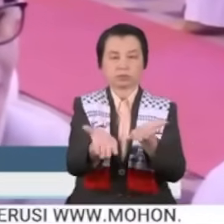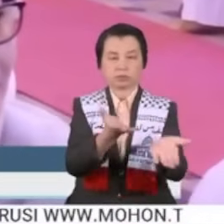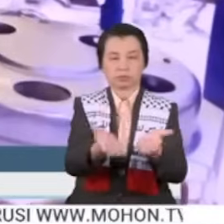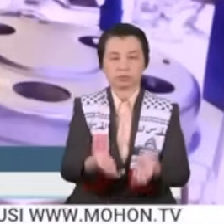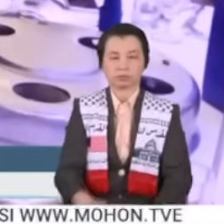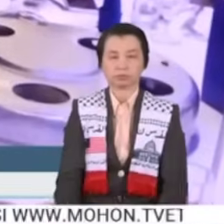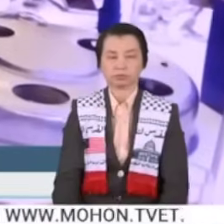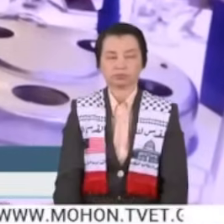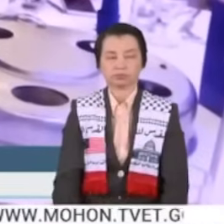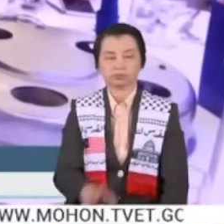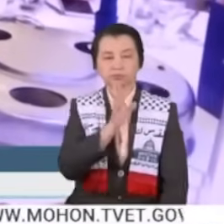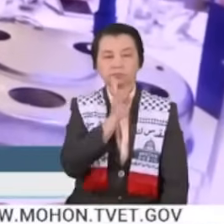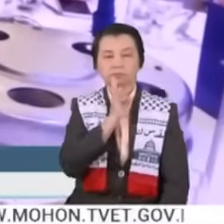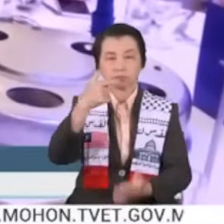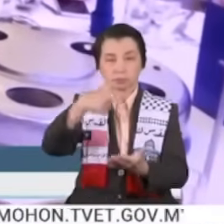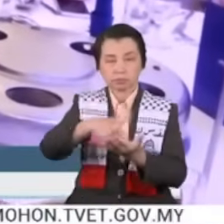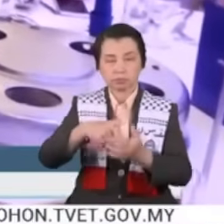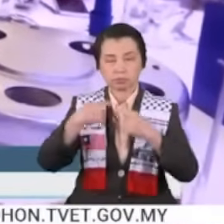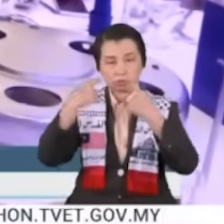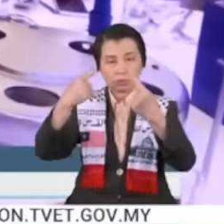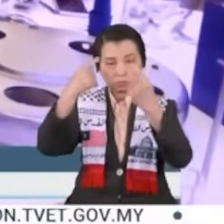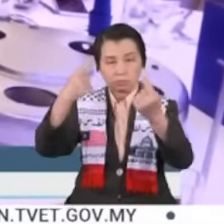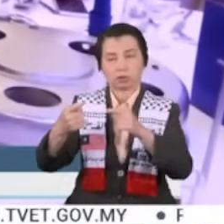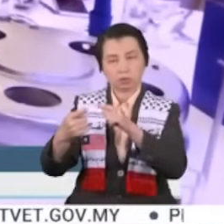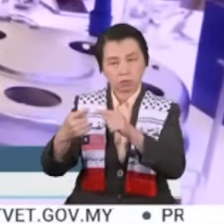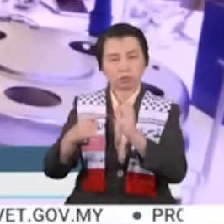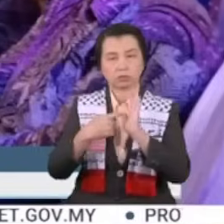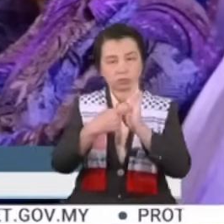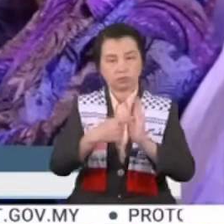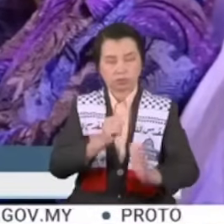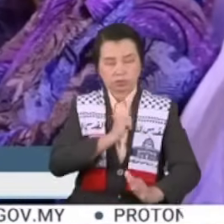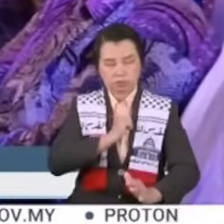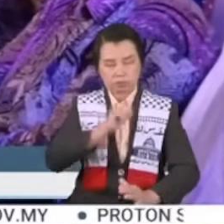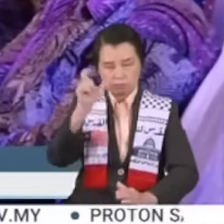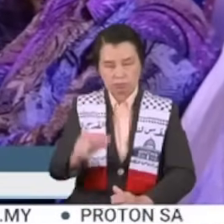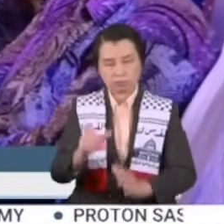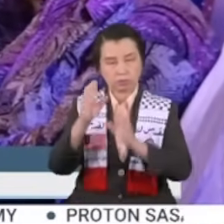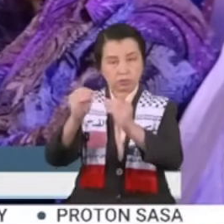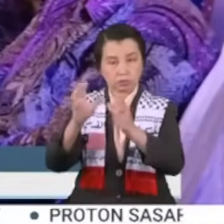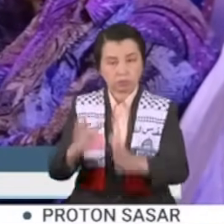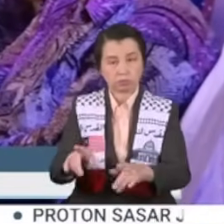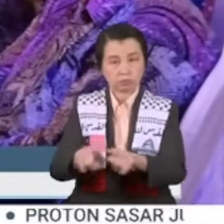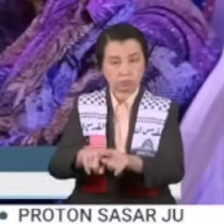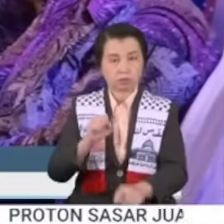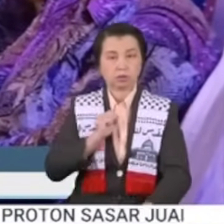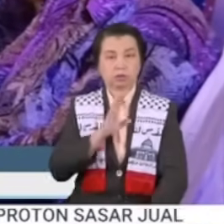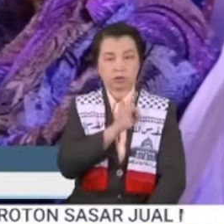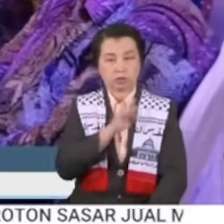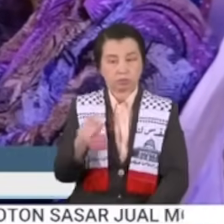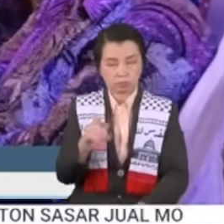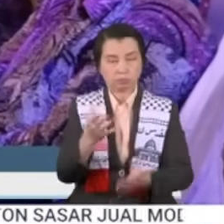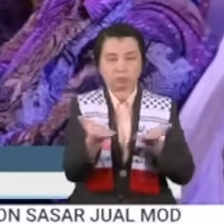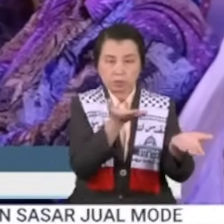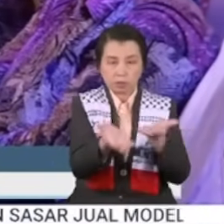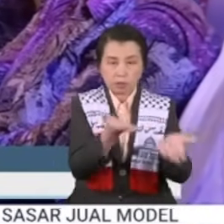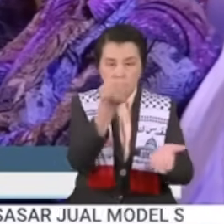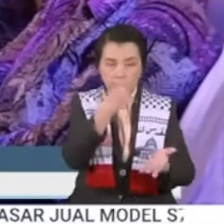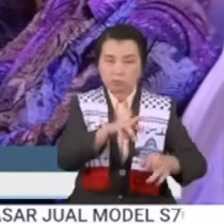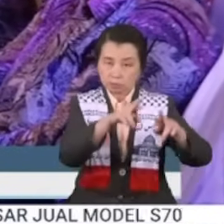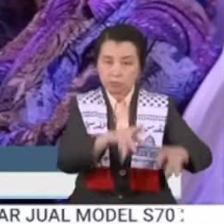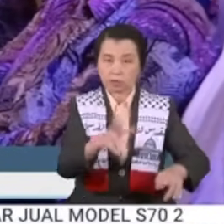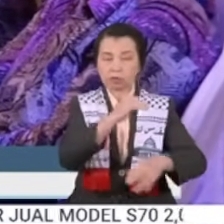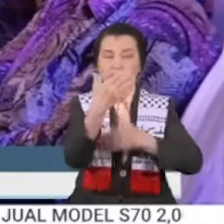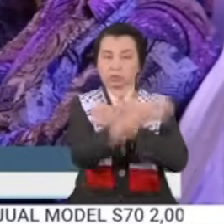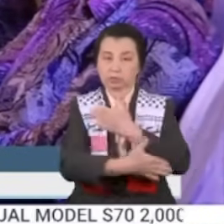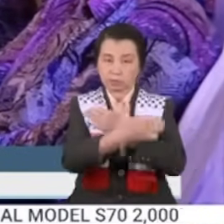perkhidmatan jelasnya kecemerlangan juga adalah cerminan diri warga pendidik sebagai penjawat awam yang berhikmat untuk rakyat